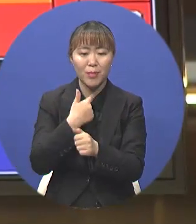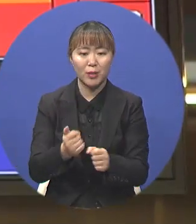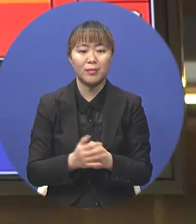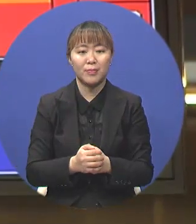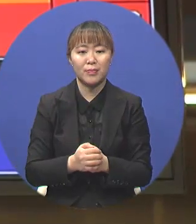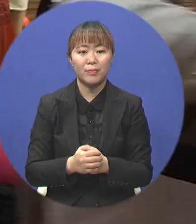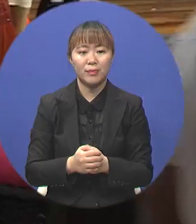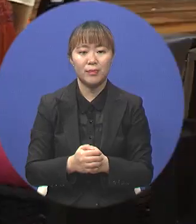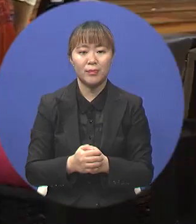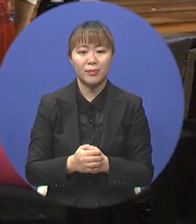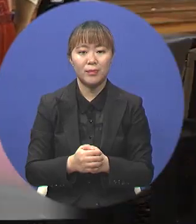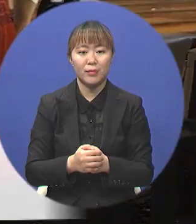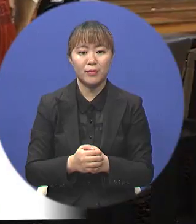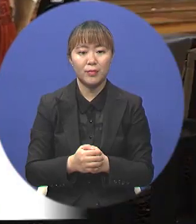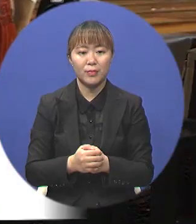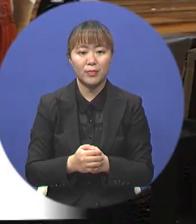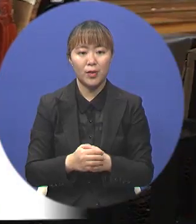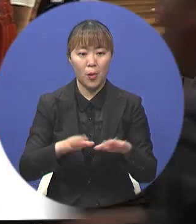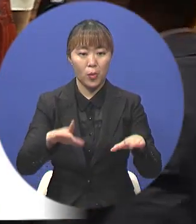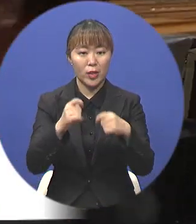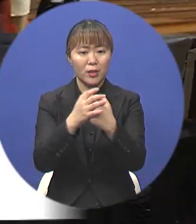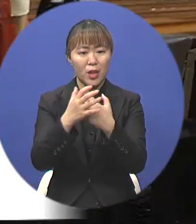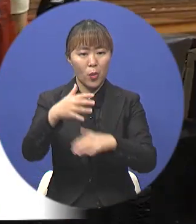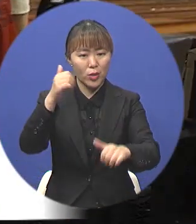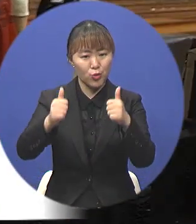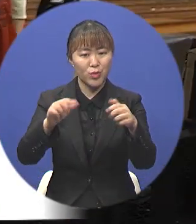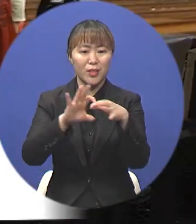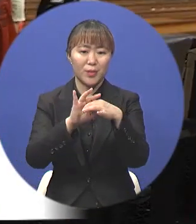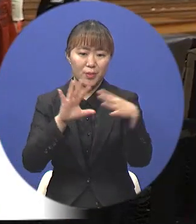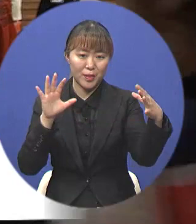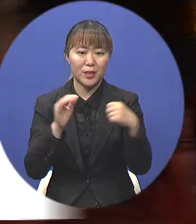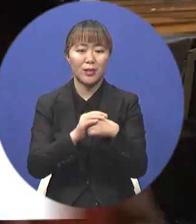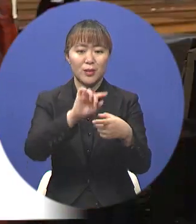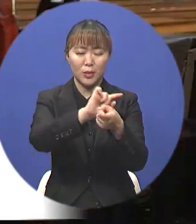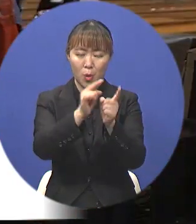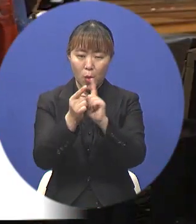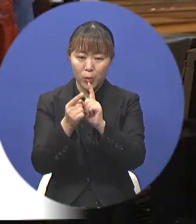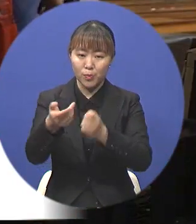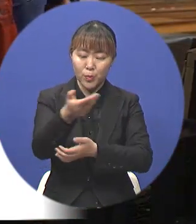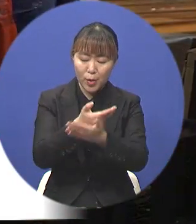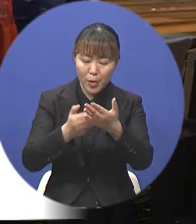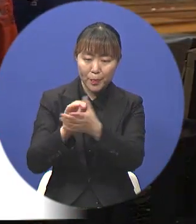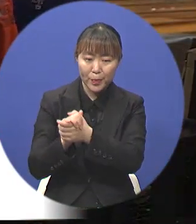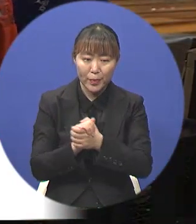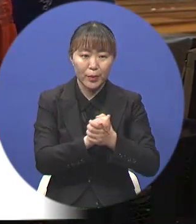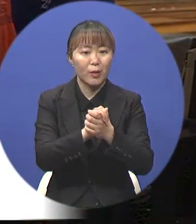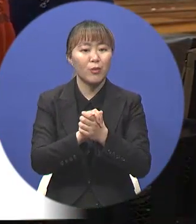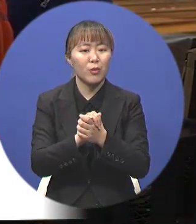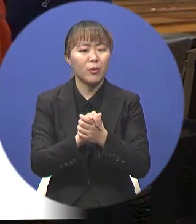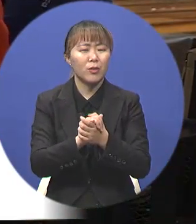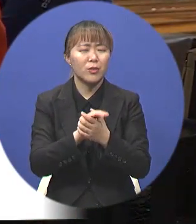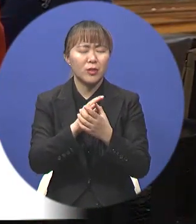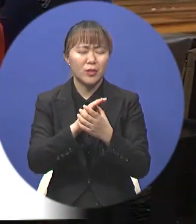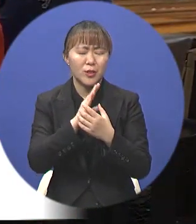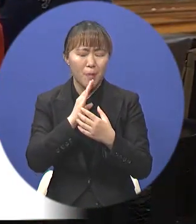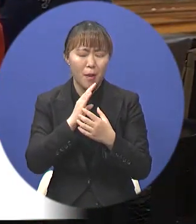펼쳤습니다. 오늘 뭐 대승부를 떠나서 서로가 소통하고 화합하고